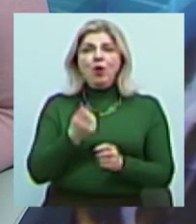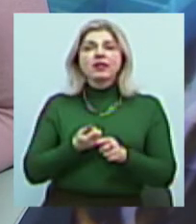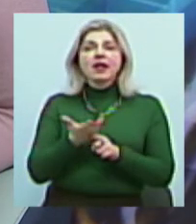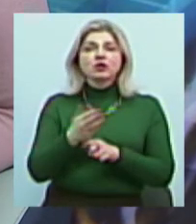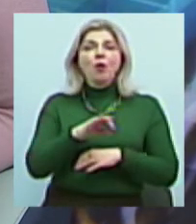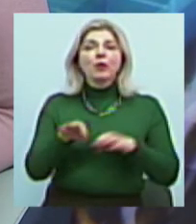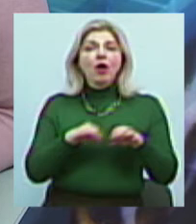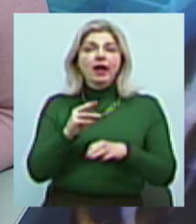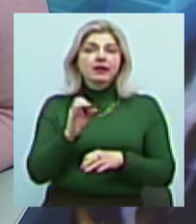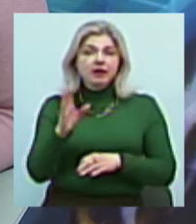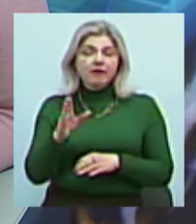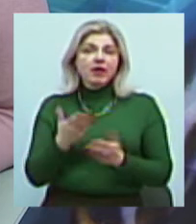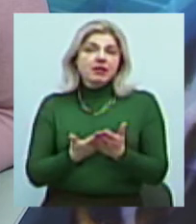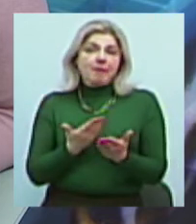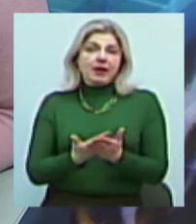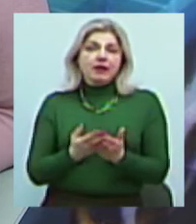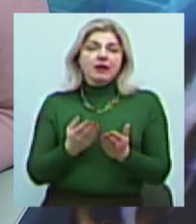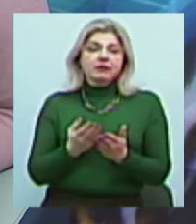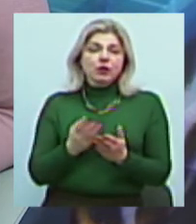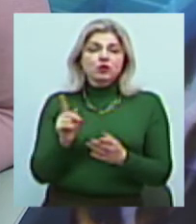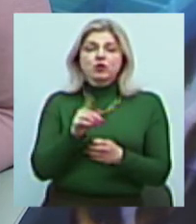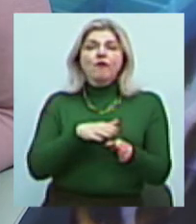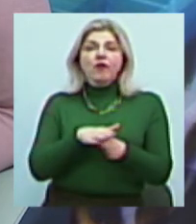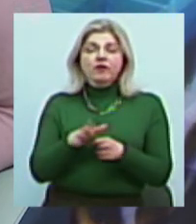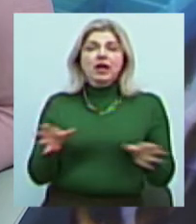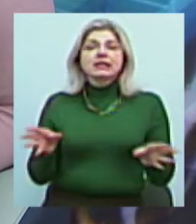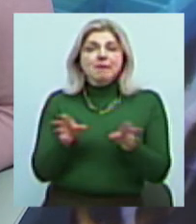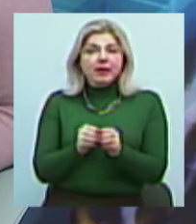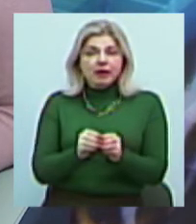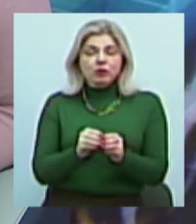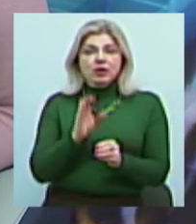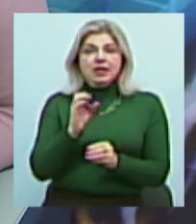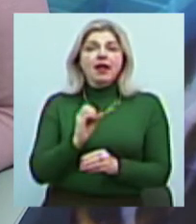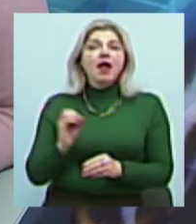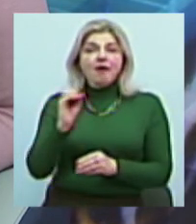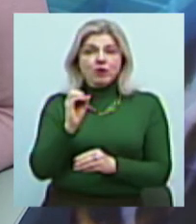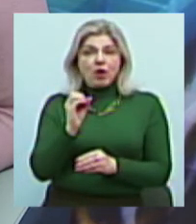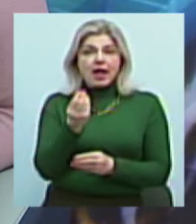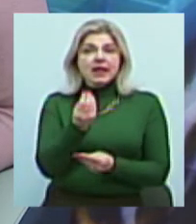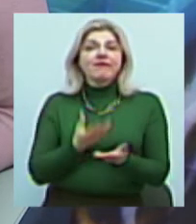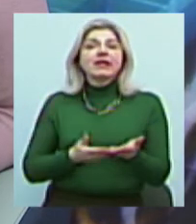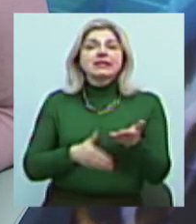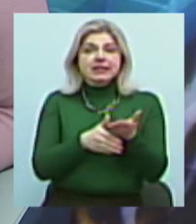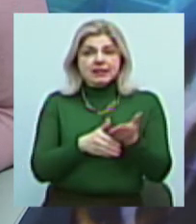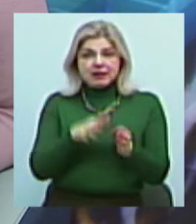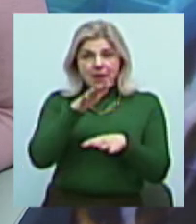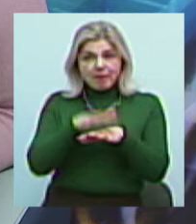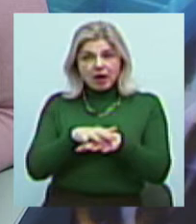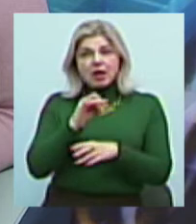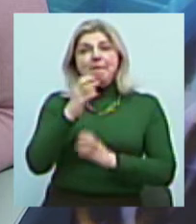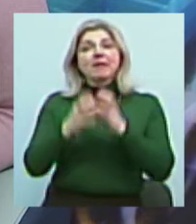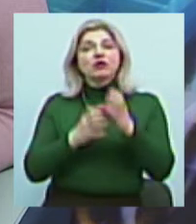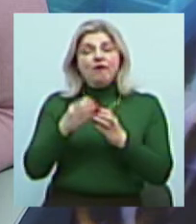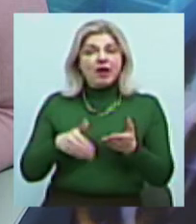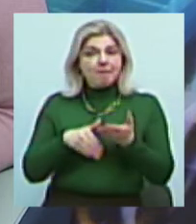нас, наприклад, такі проєкти, що реалізуються спільно з Європейським інвестиційним банком та Світовим банком, це,